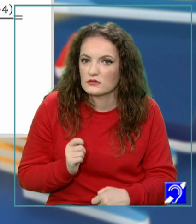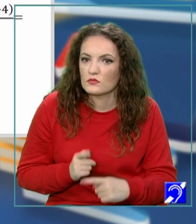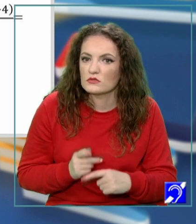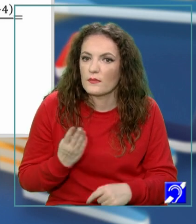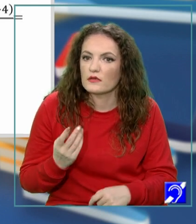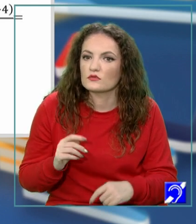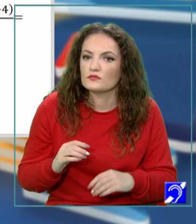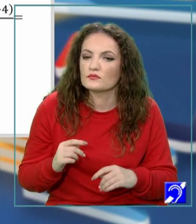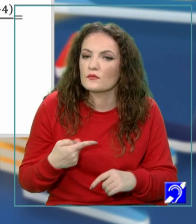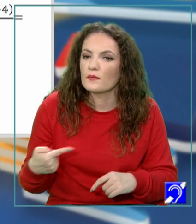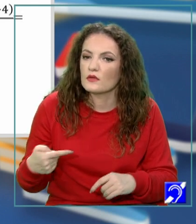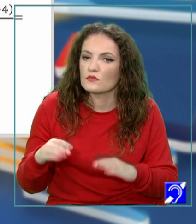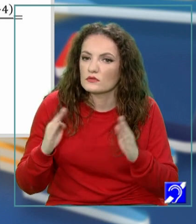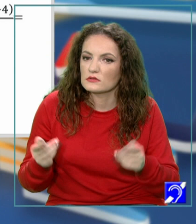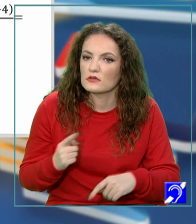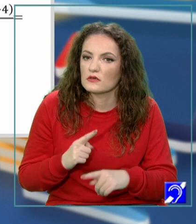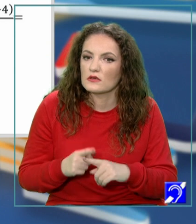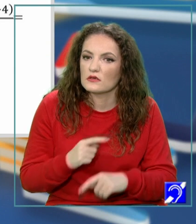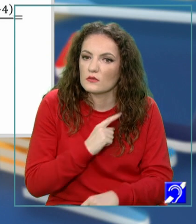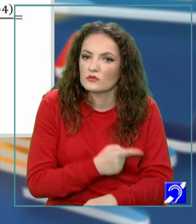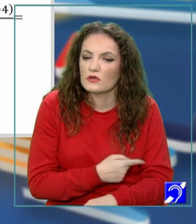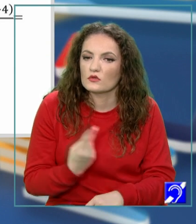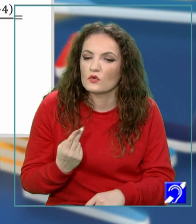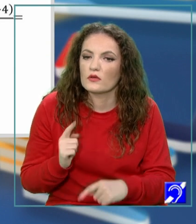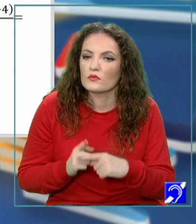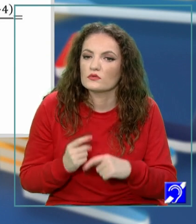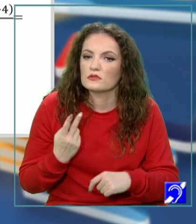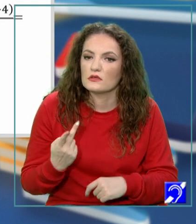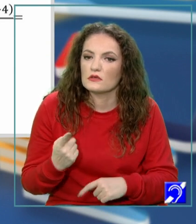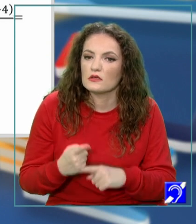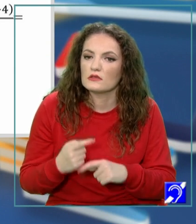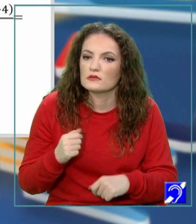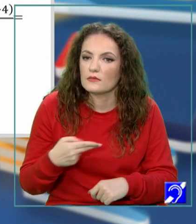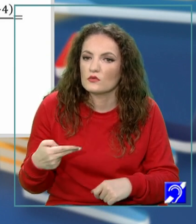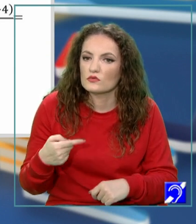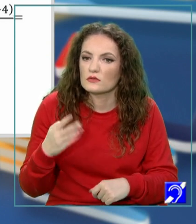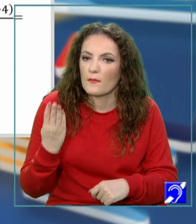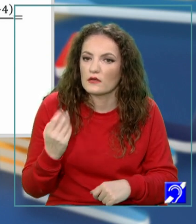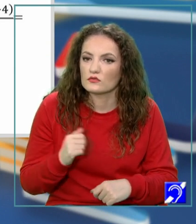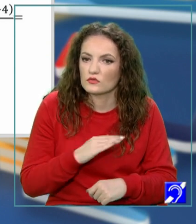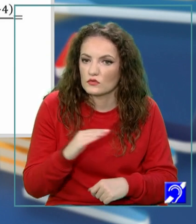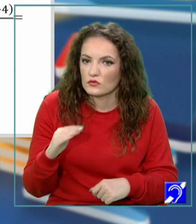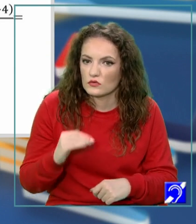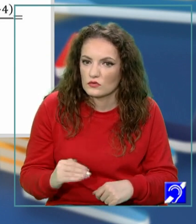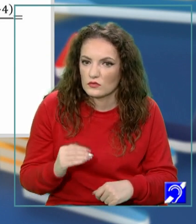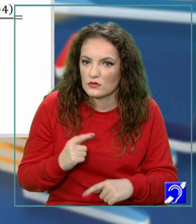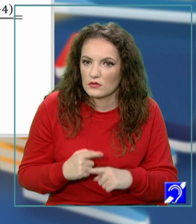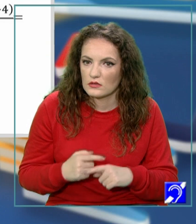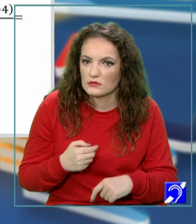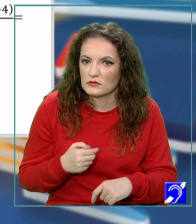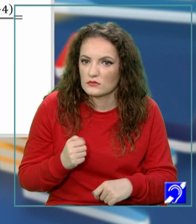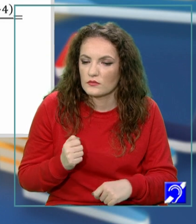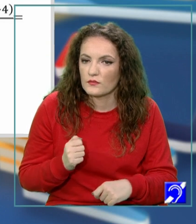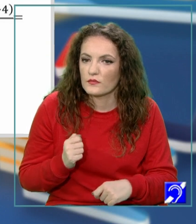lângă x pătrat plus x minus 4, plus x minus 5 pe lângă x minus 4, totul supra, x plus 4 supra x minus